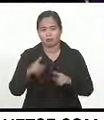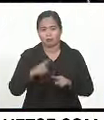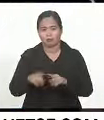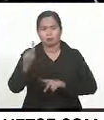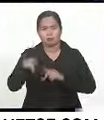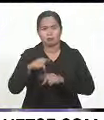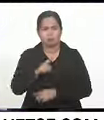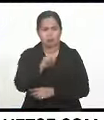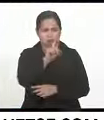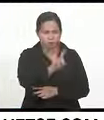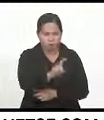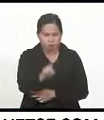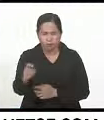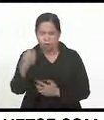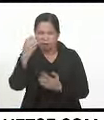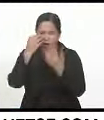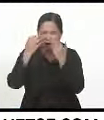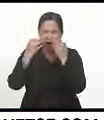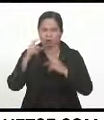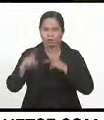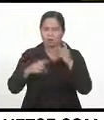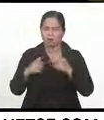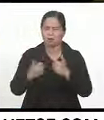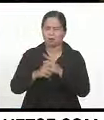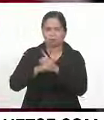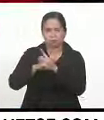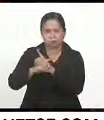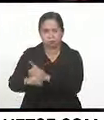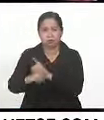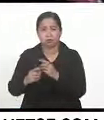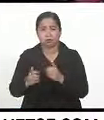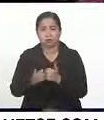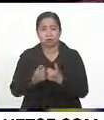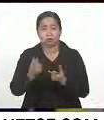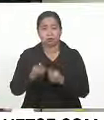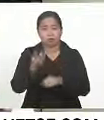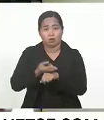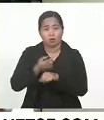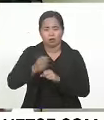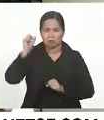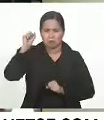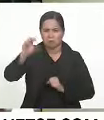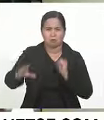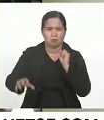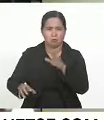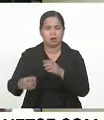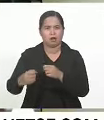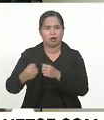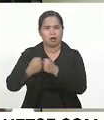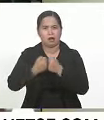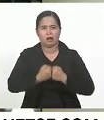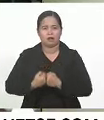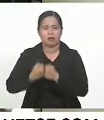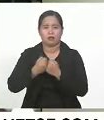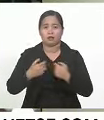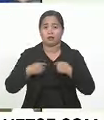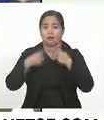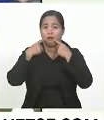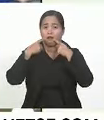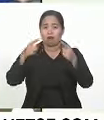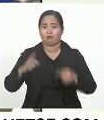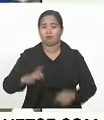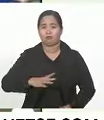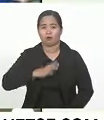mga nagpoprotesta, sumagot naman ang mga ito sa pamamagitan ng pambabato. Opisyal na inanunsyo na poll winner si Maduro